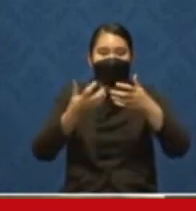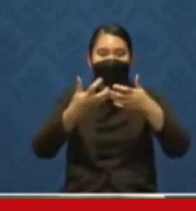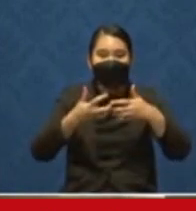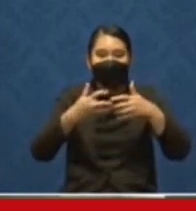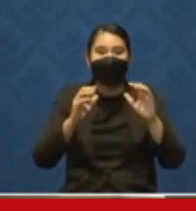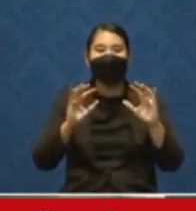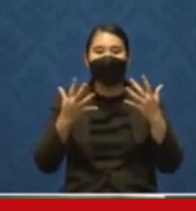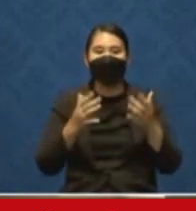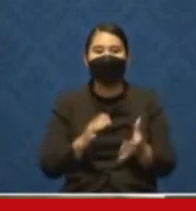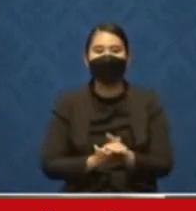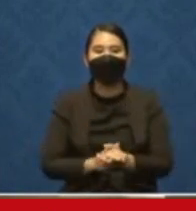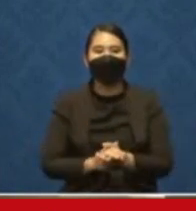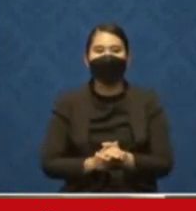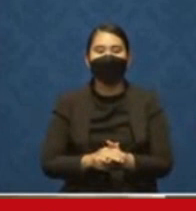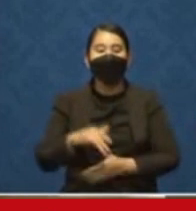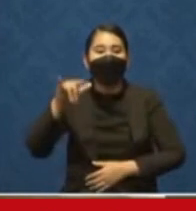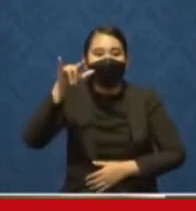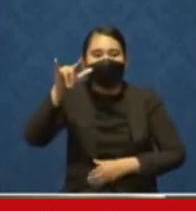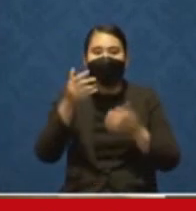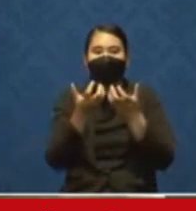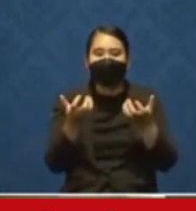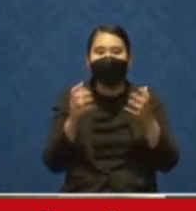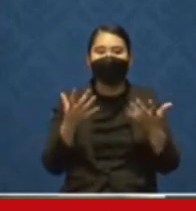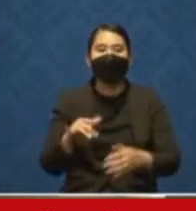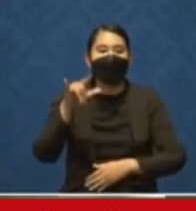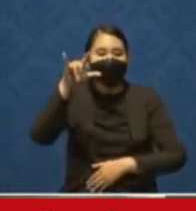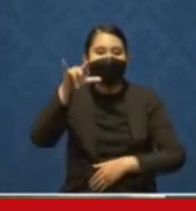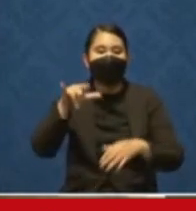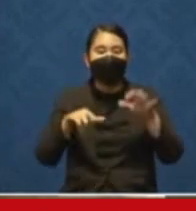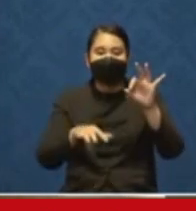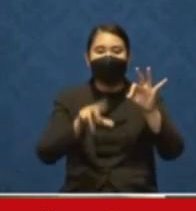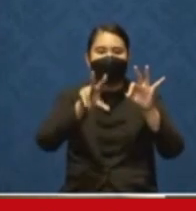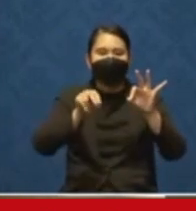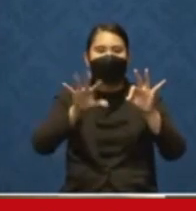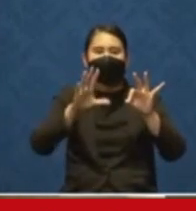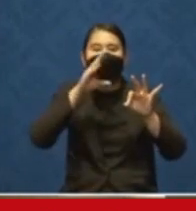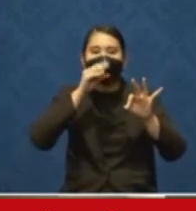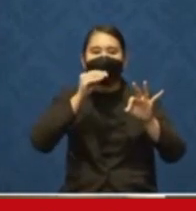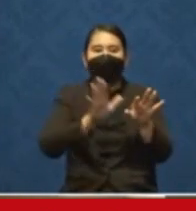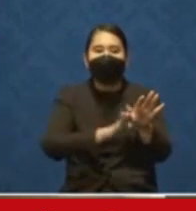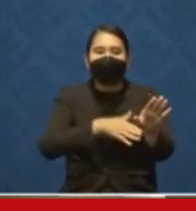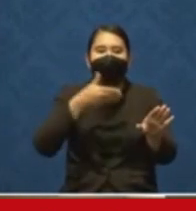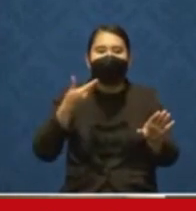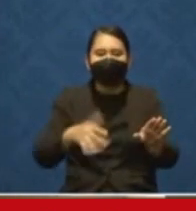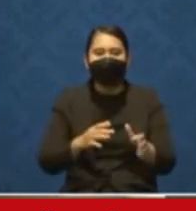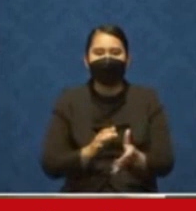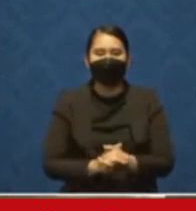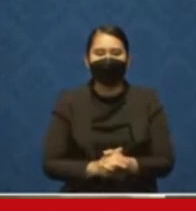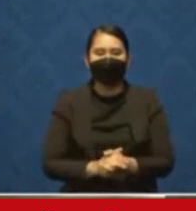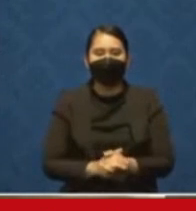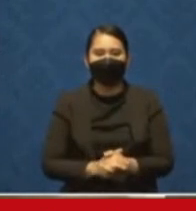รกครับอ่ะท่าเรือดำน้ำไม่มีเครื่องยนต์โดนไม่มี